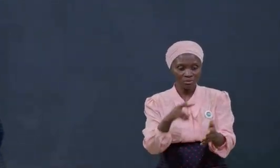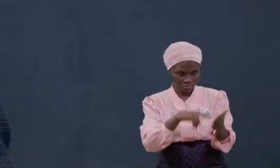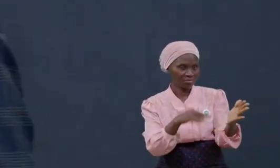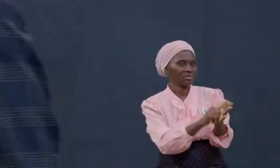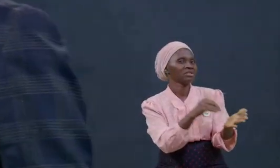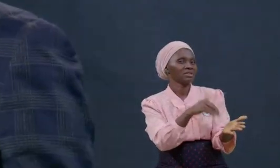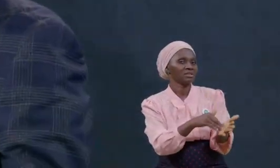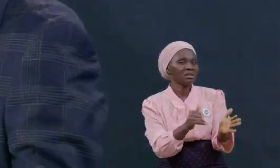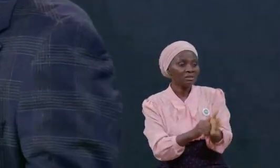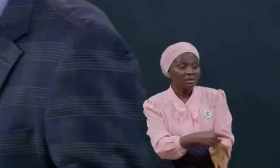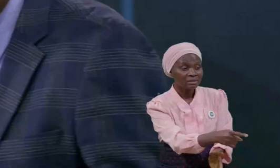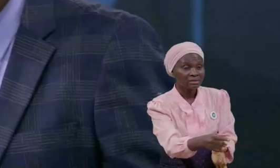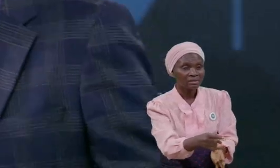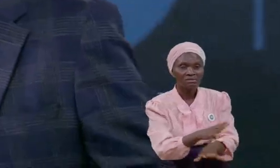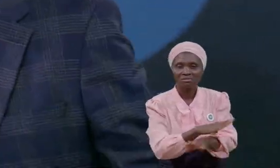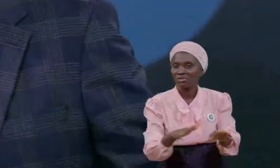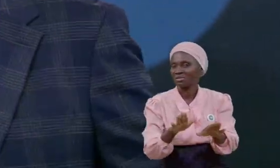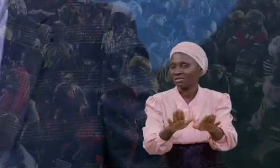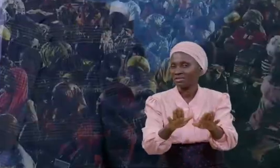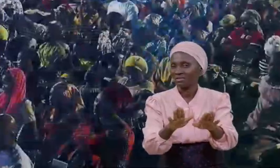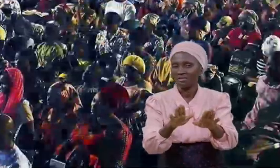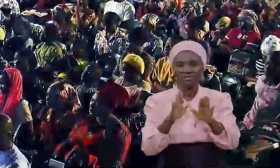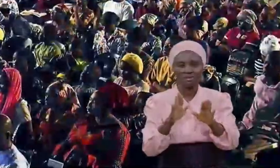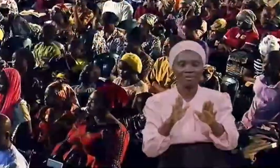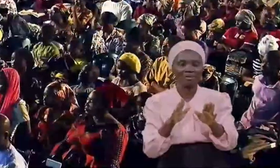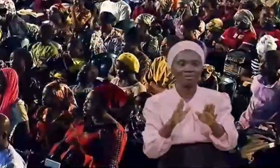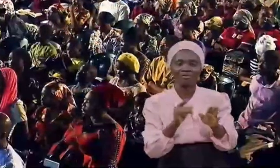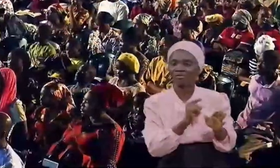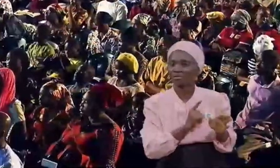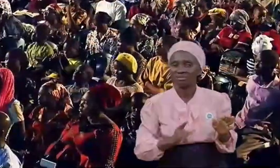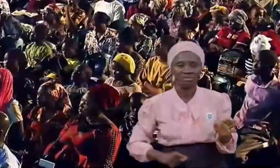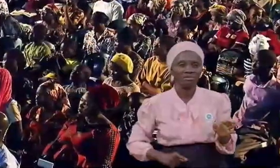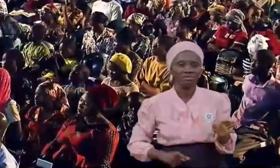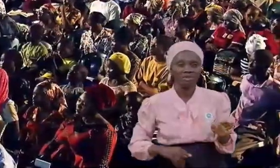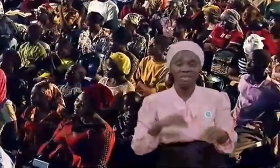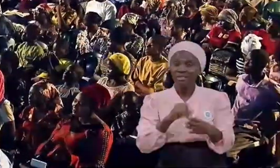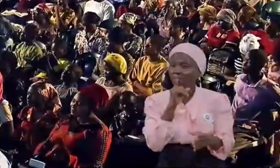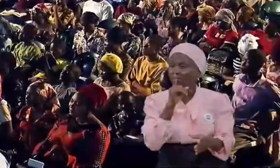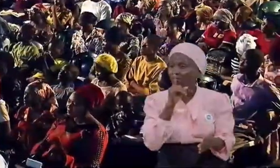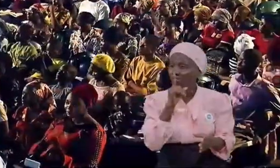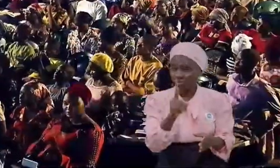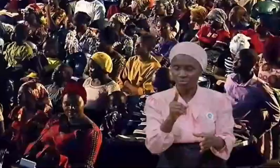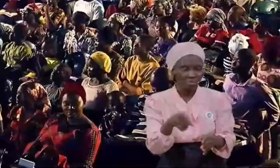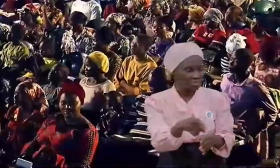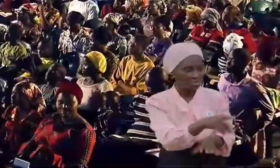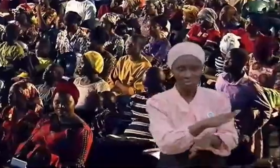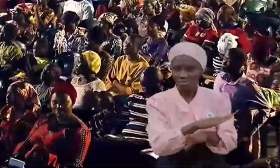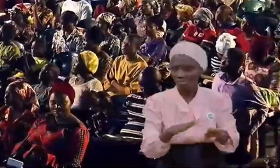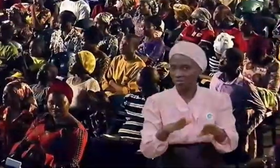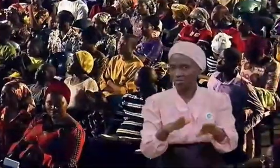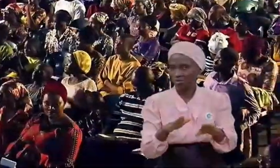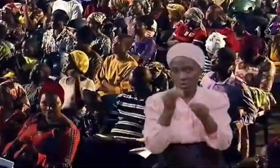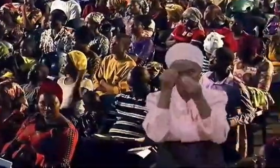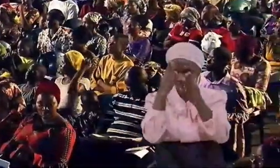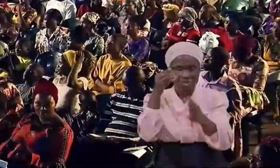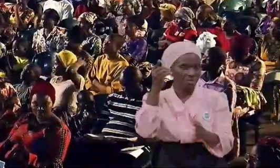leur premier usage, ils ne craignent point l'Éternel dans le vrai sens. Ils n'obéissent pas à ses commandements, ils ne respectent pas sa